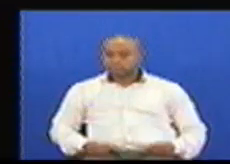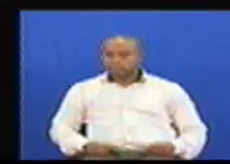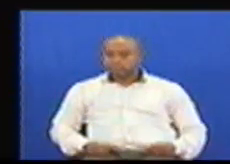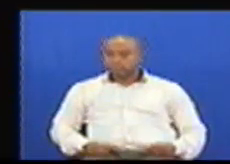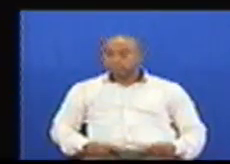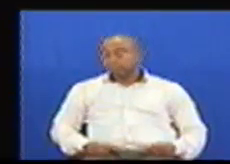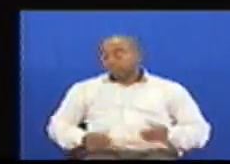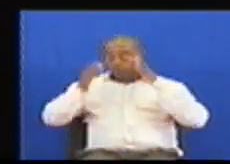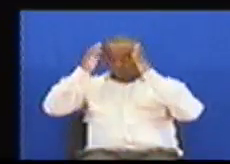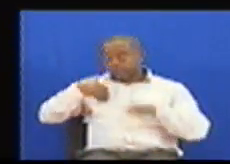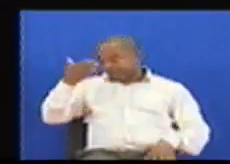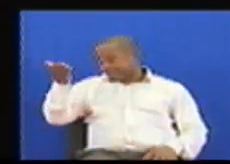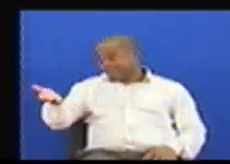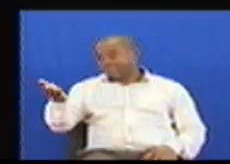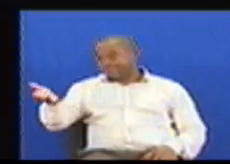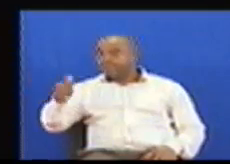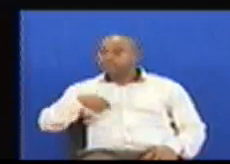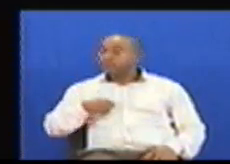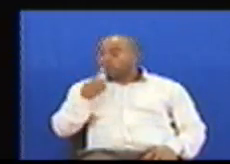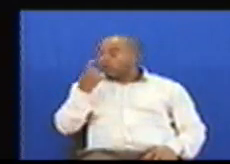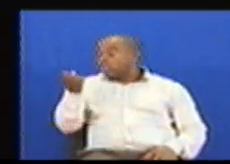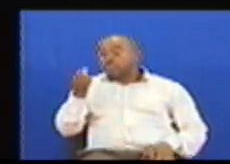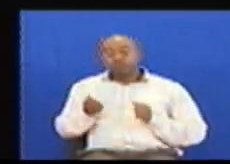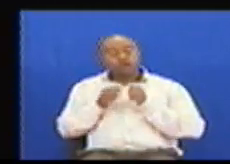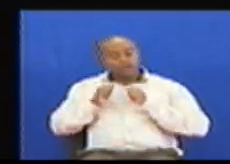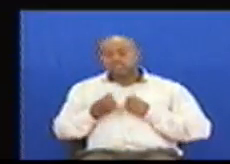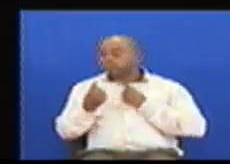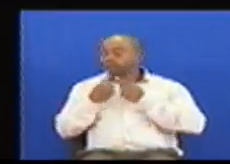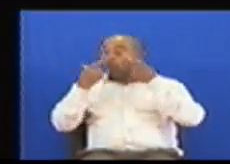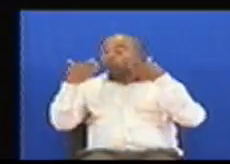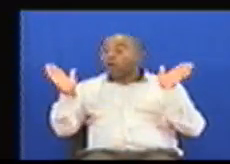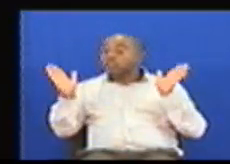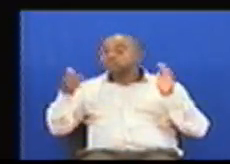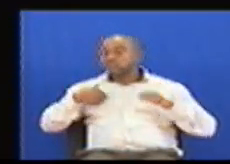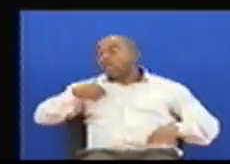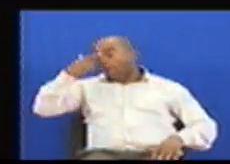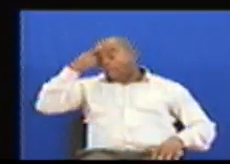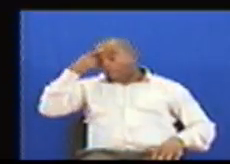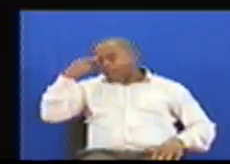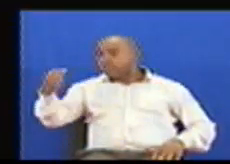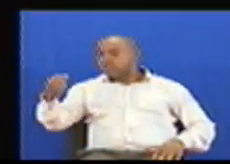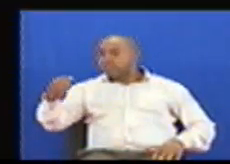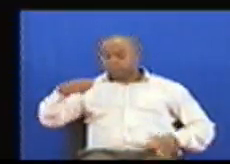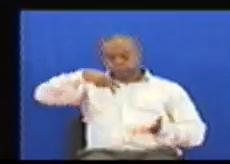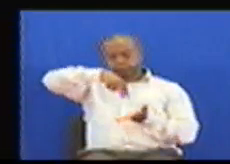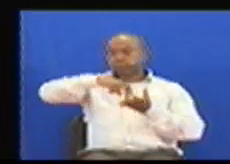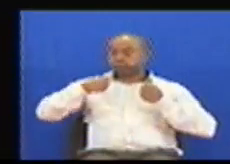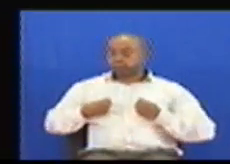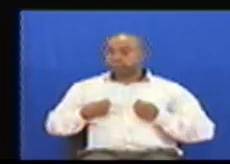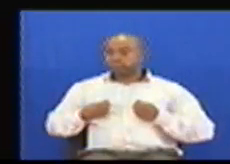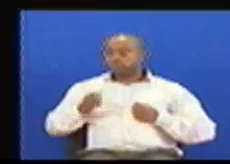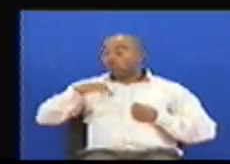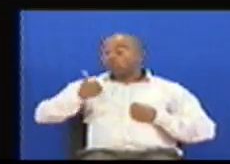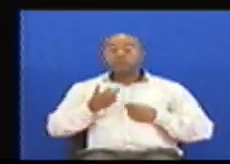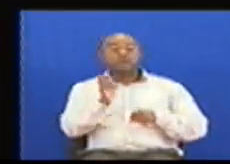Mheshimiwa Naibu Spika, nimeona hili niliseme kwa kujiamini kabisa. Kama mwanamke anaiangalia nyumba